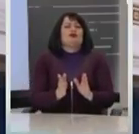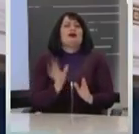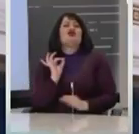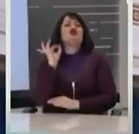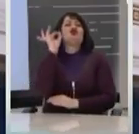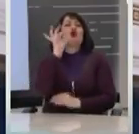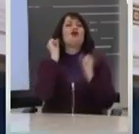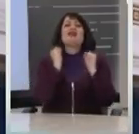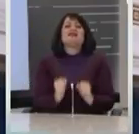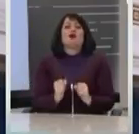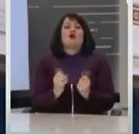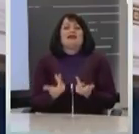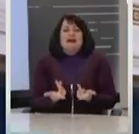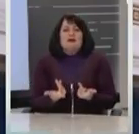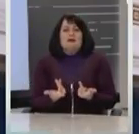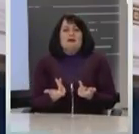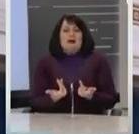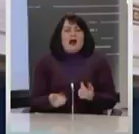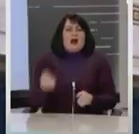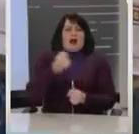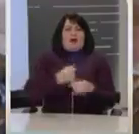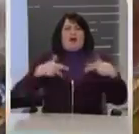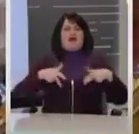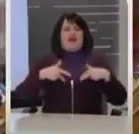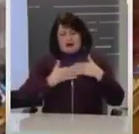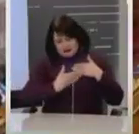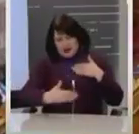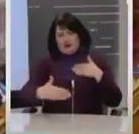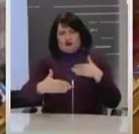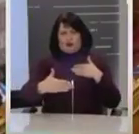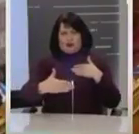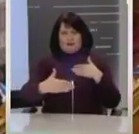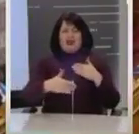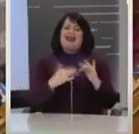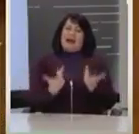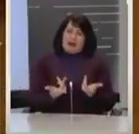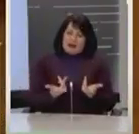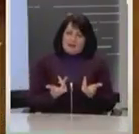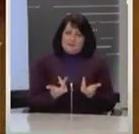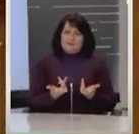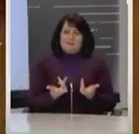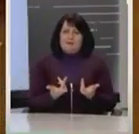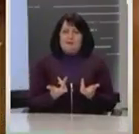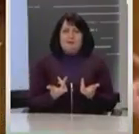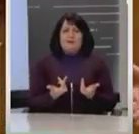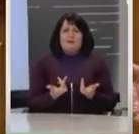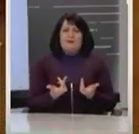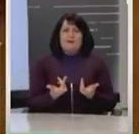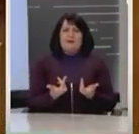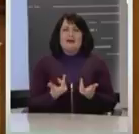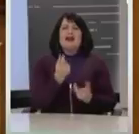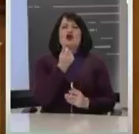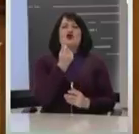μας από τη μέρα που βρεθήκαμε στη θέση της κυβέρνησης. Δηλαδή, μέσα